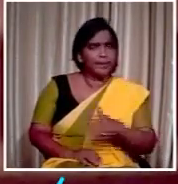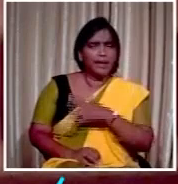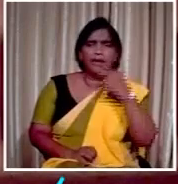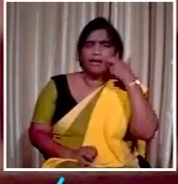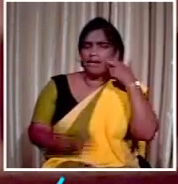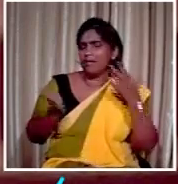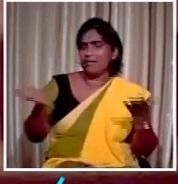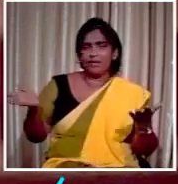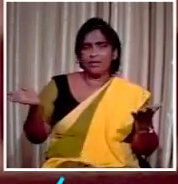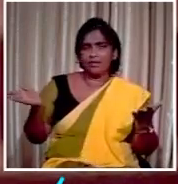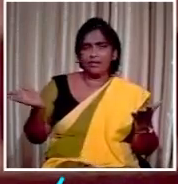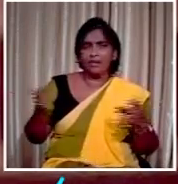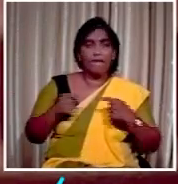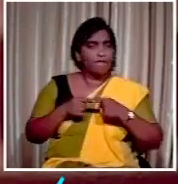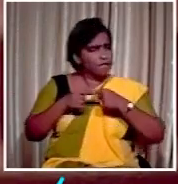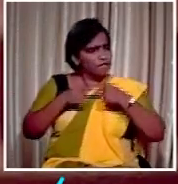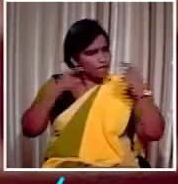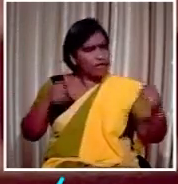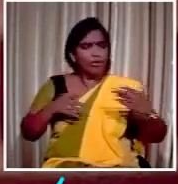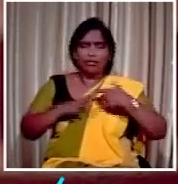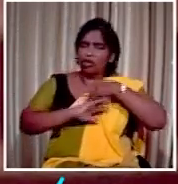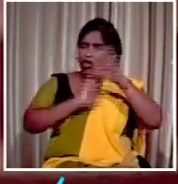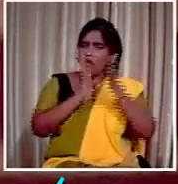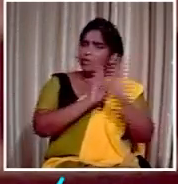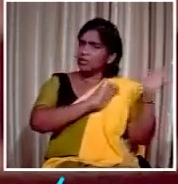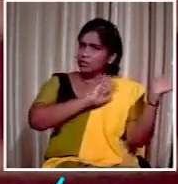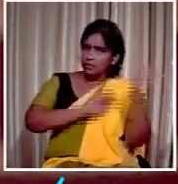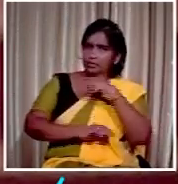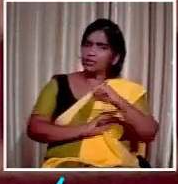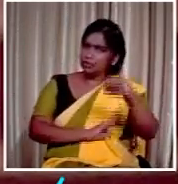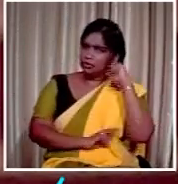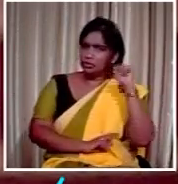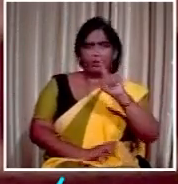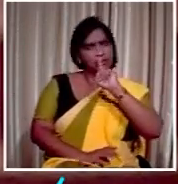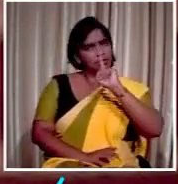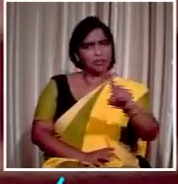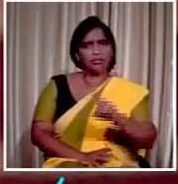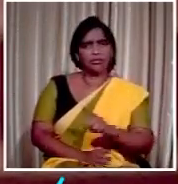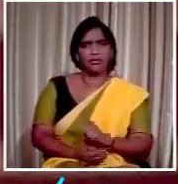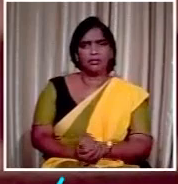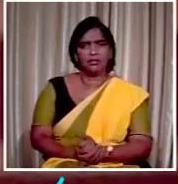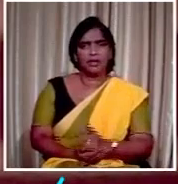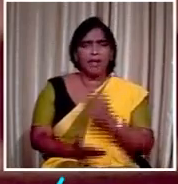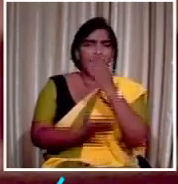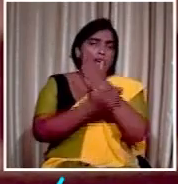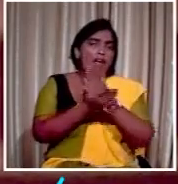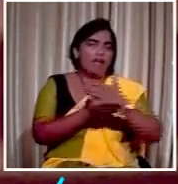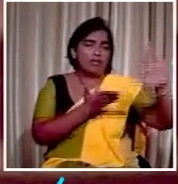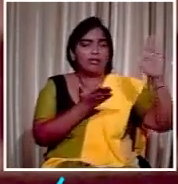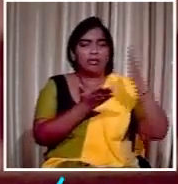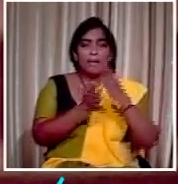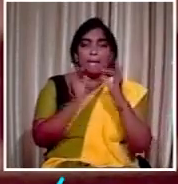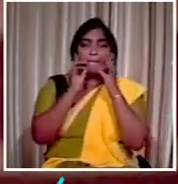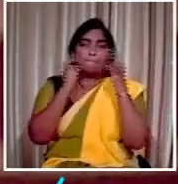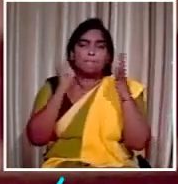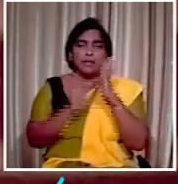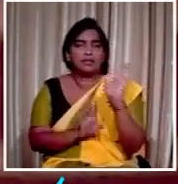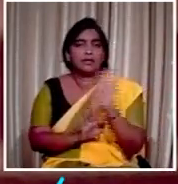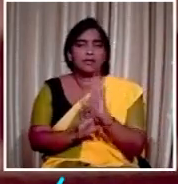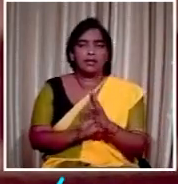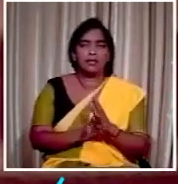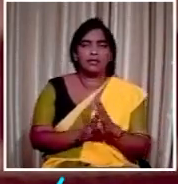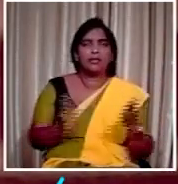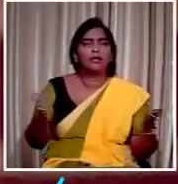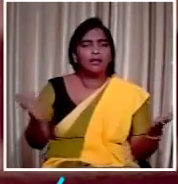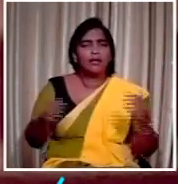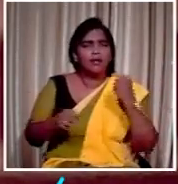වනාට්ටි විරුද්ධලම් මුරු රටනවා විරුද්ධලා කොන්ද ගලින් දියන් හිටගෙන ඉඳපංගෝ කෑල්ලක් එපා බැසිල් එපා මහින්ද මේ